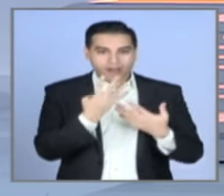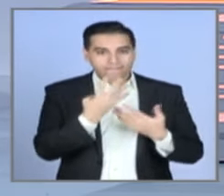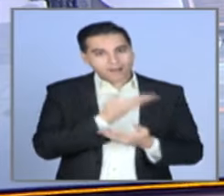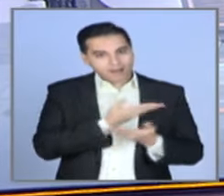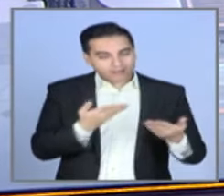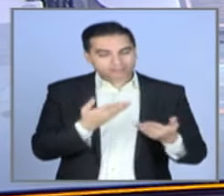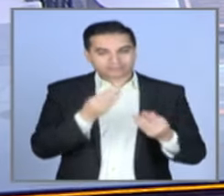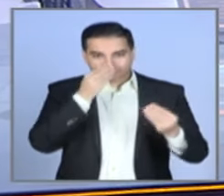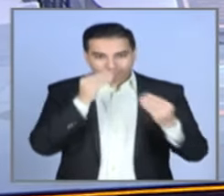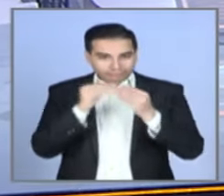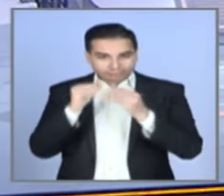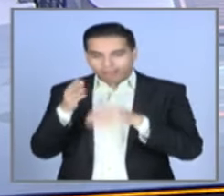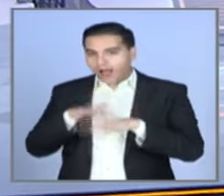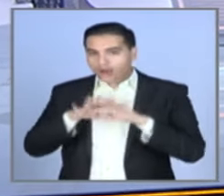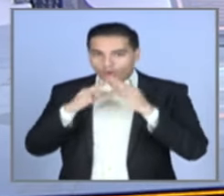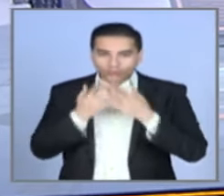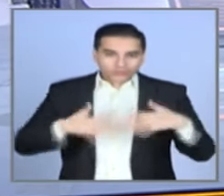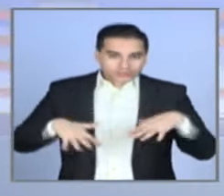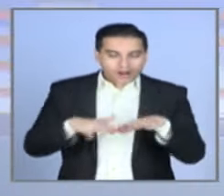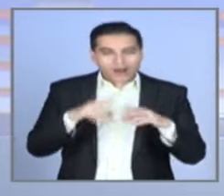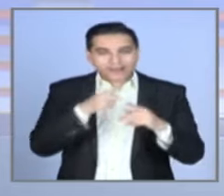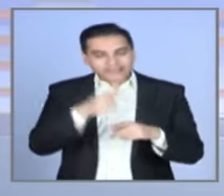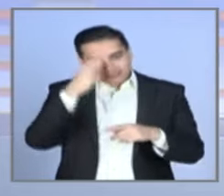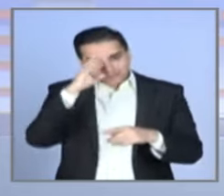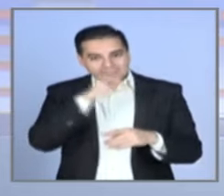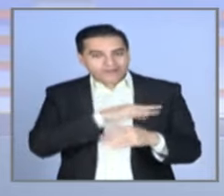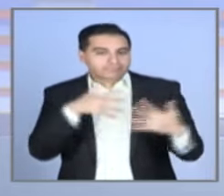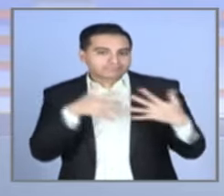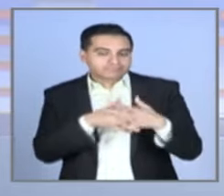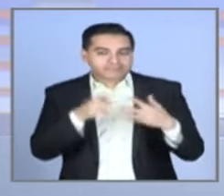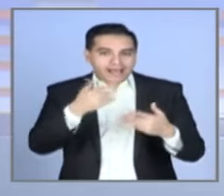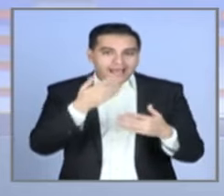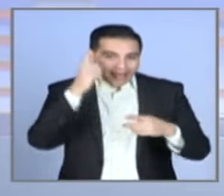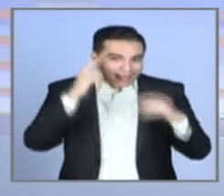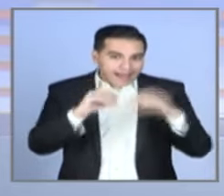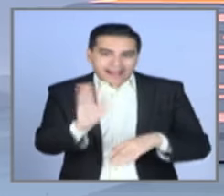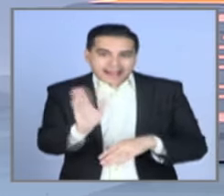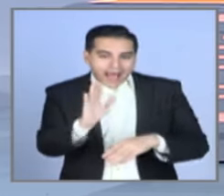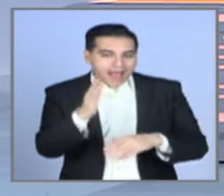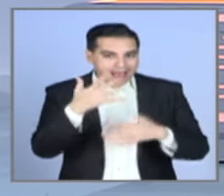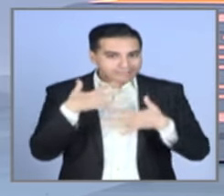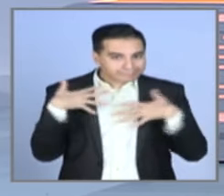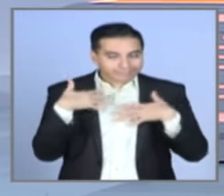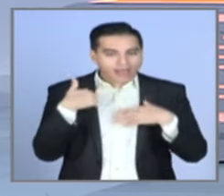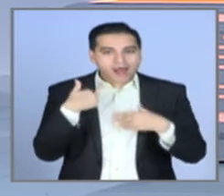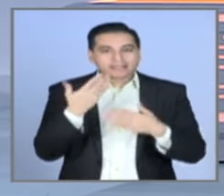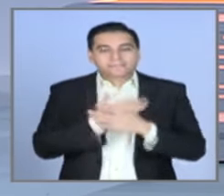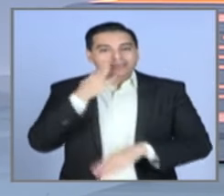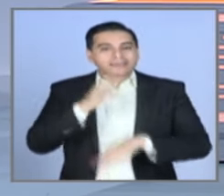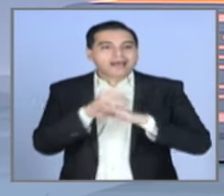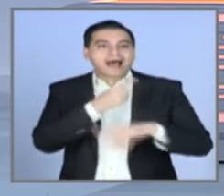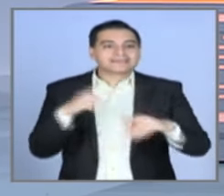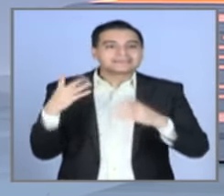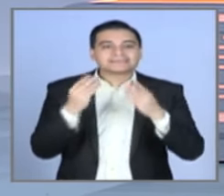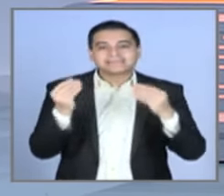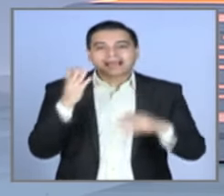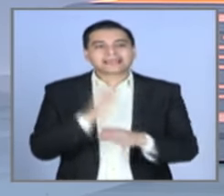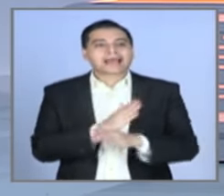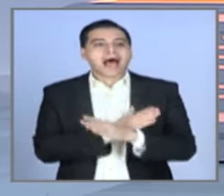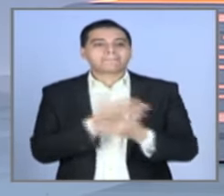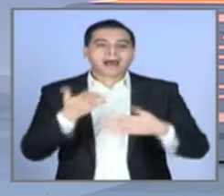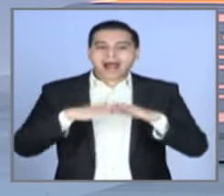الاستوديو تتعرفوا على عائلات في حاجة جميلة جدا، فمش عايزك تقلقي بالعكس. عشان الناس اللي ورانا تعبوا معانا قوي